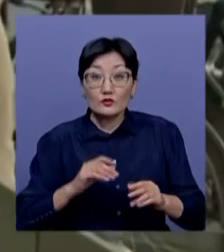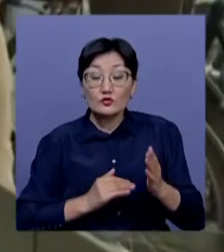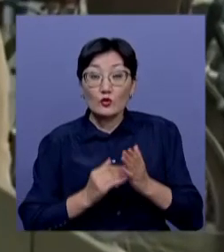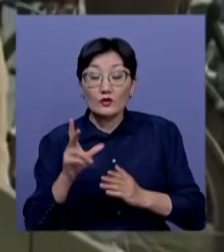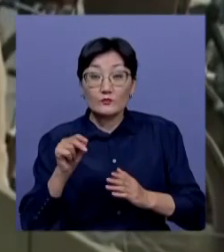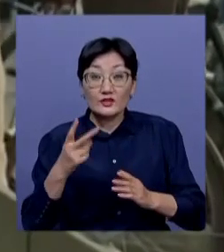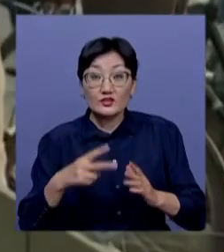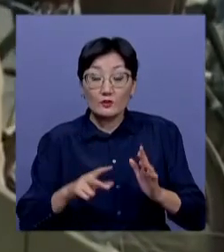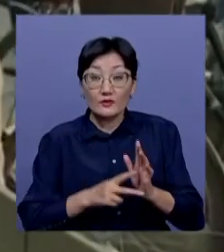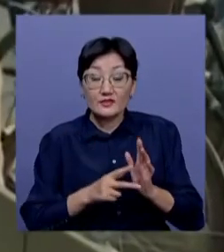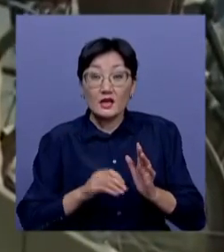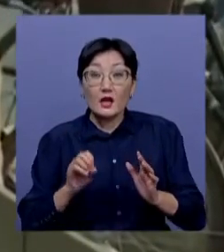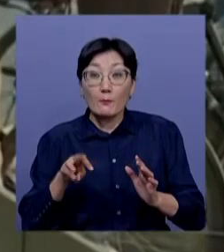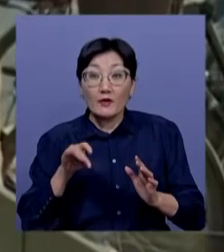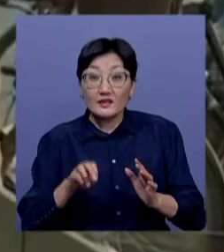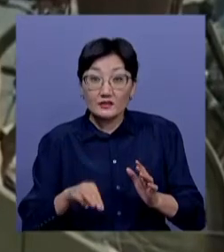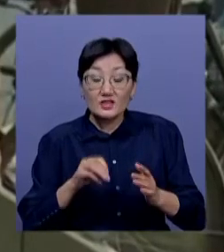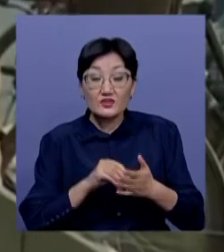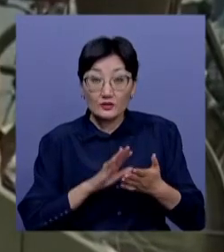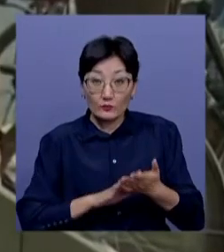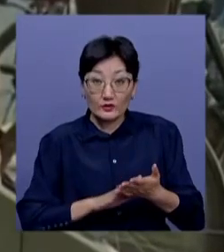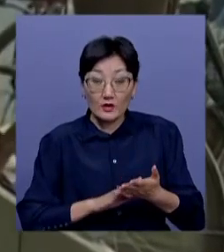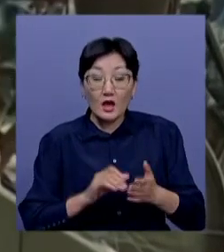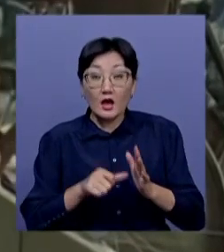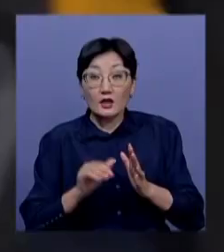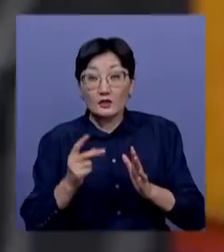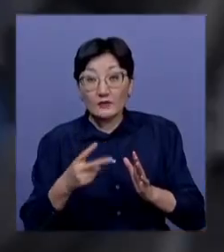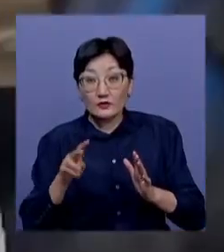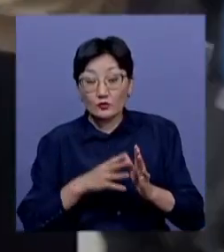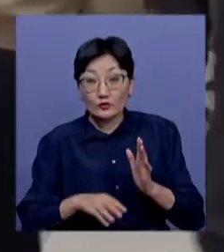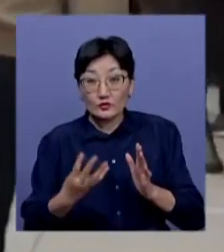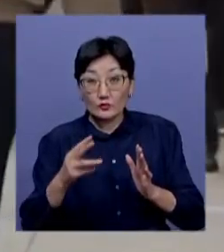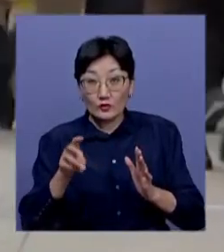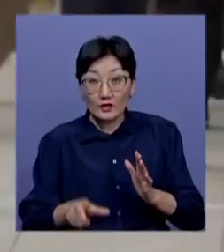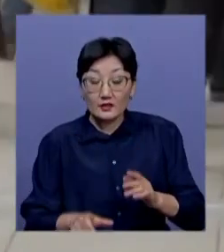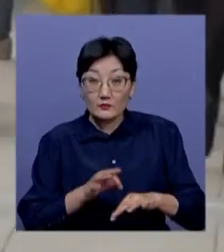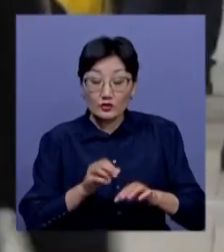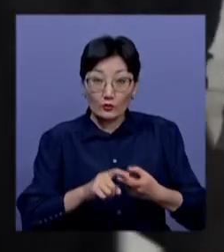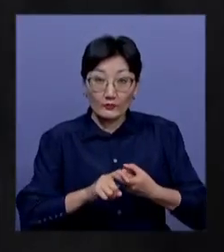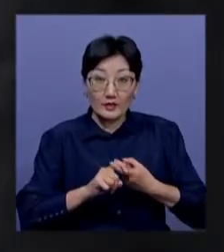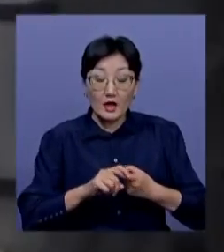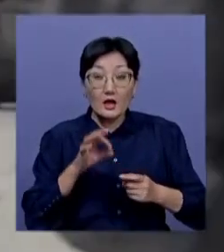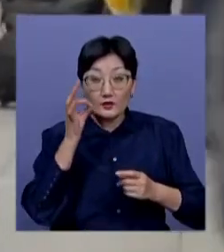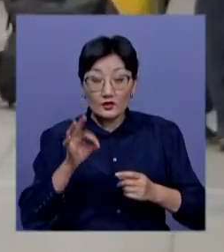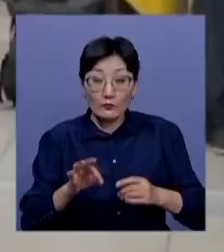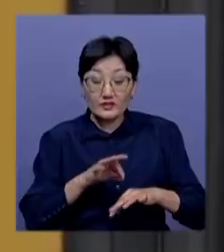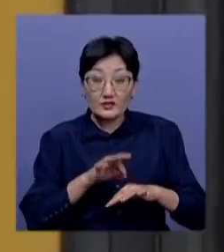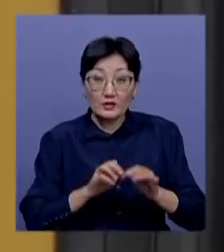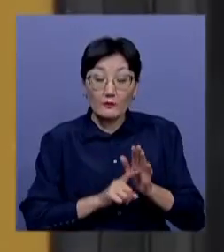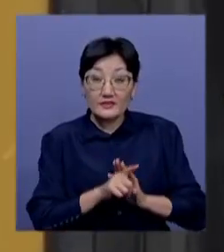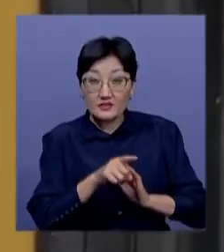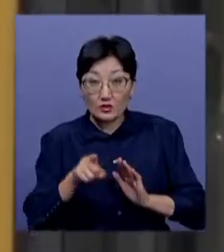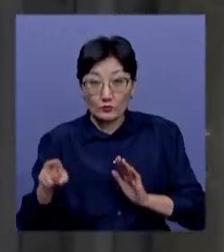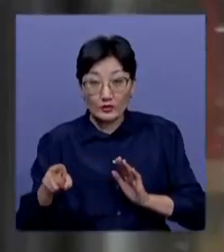көрсеткіш 28 наурызда тіркеліпті. Ол кезде 6294 адам дертке шалдыққан. Германияда эпидемия